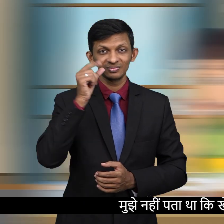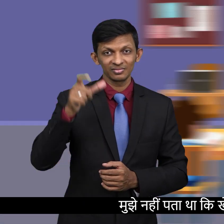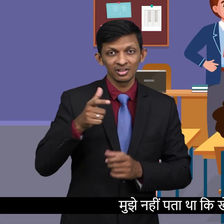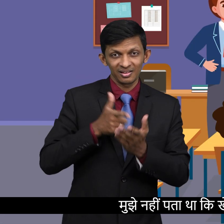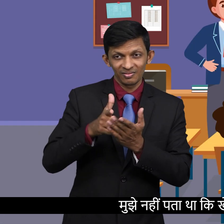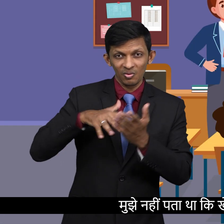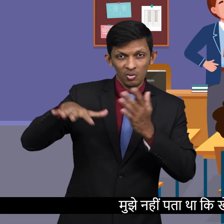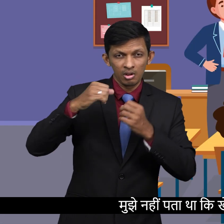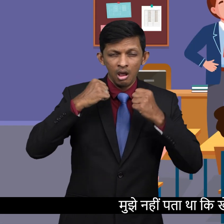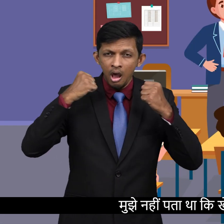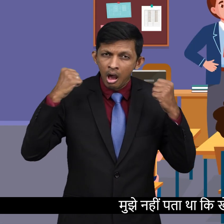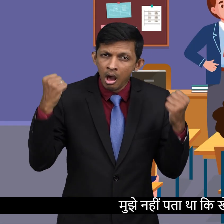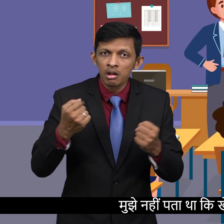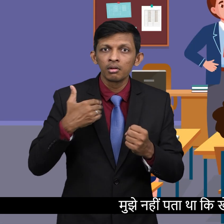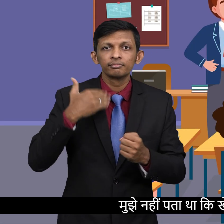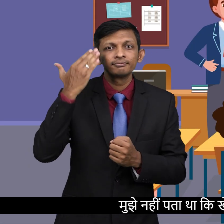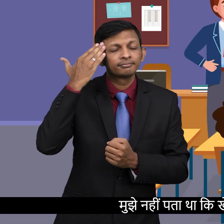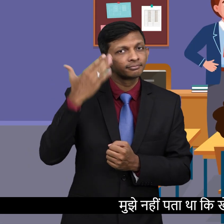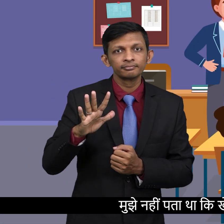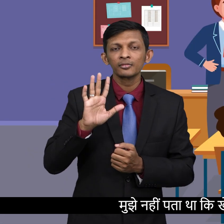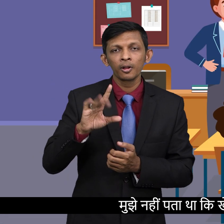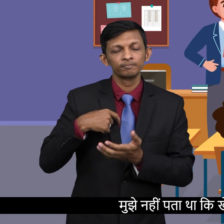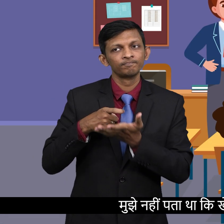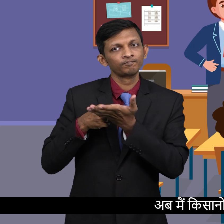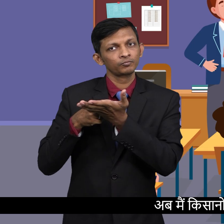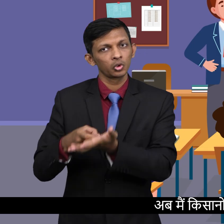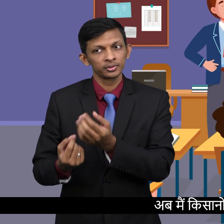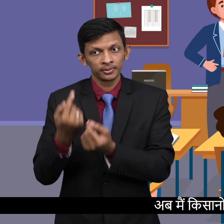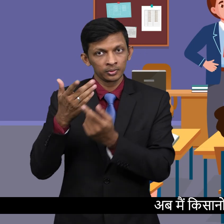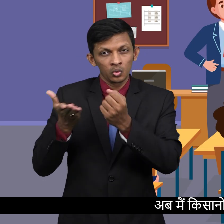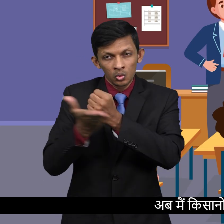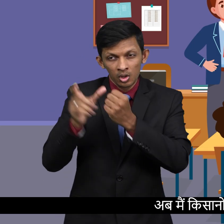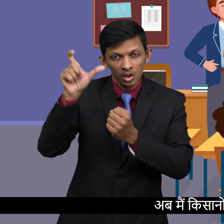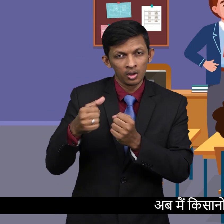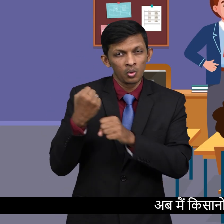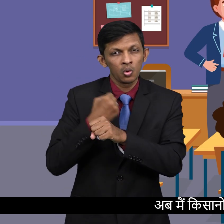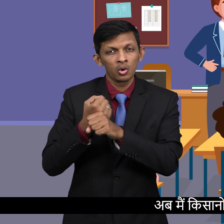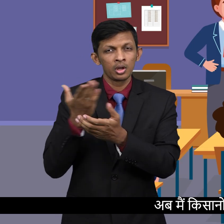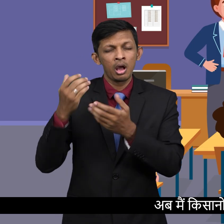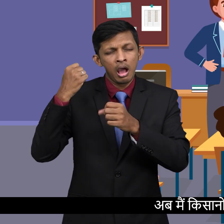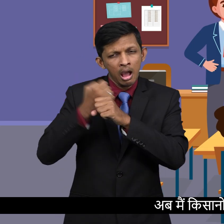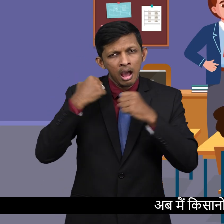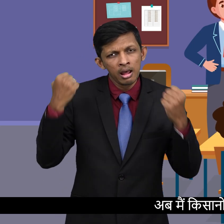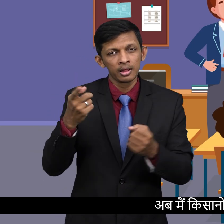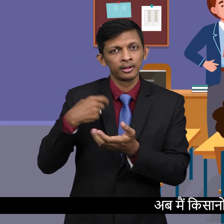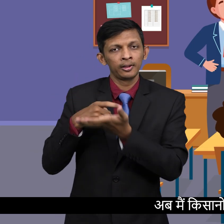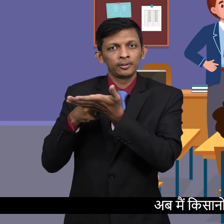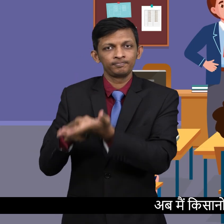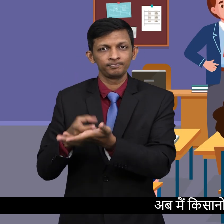मुझे नहीं पता था कि खेती इतनी कड़ी मेहनत का काम है। अब मैं किसानों को बहुत सम्मान करता हूँ।